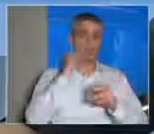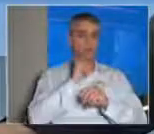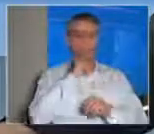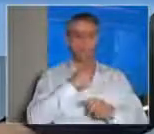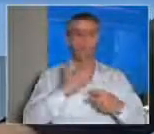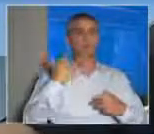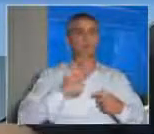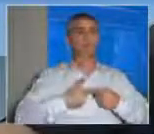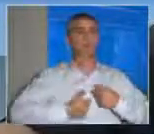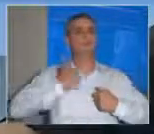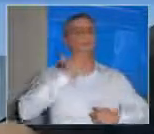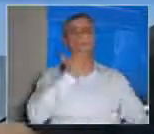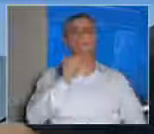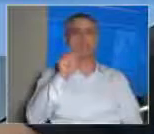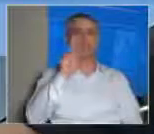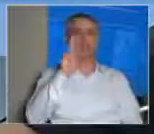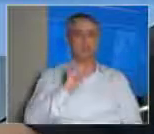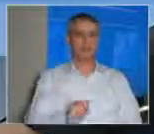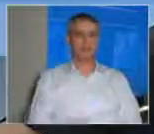שלום לשר זאב אלקין.